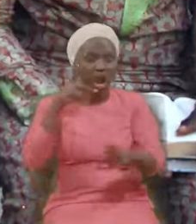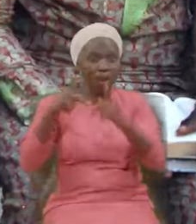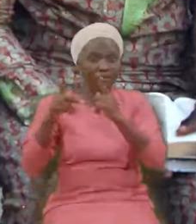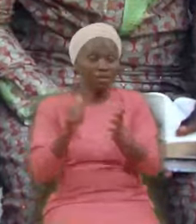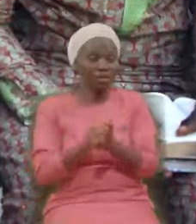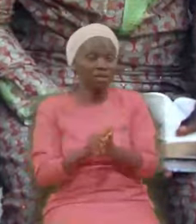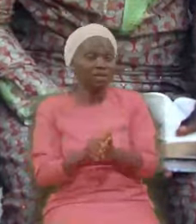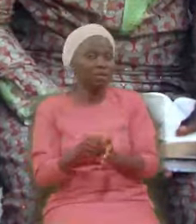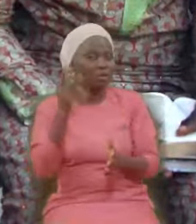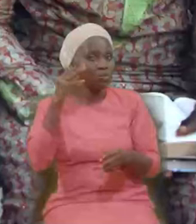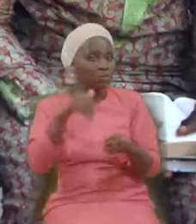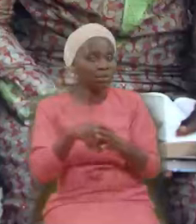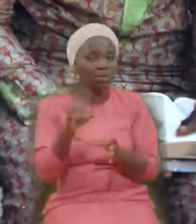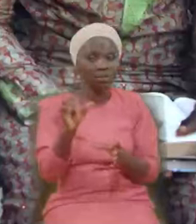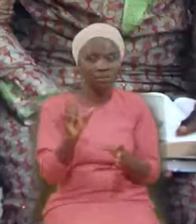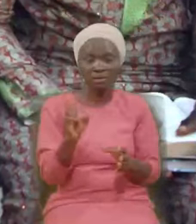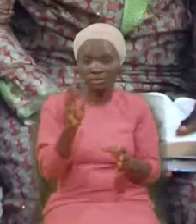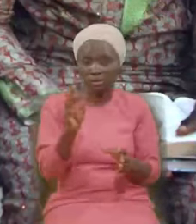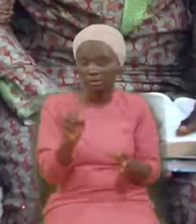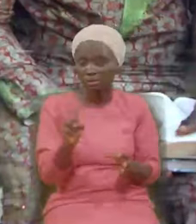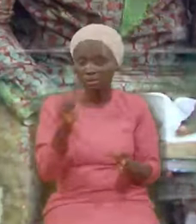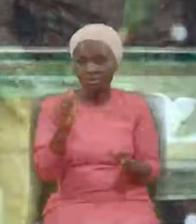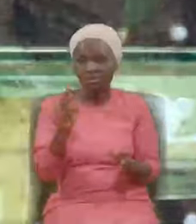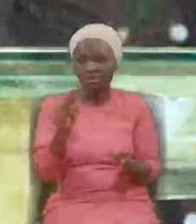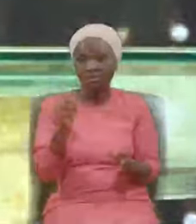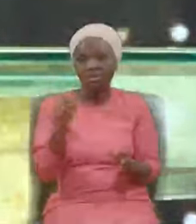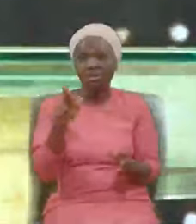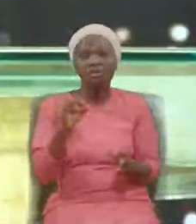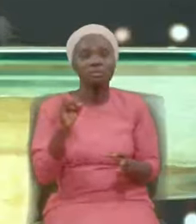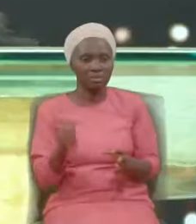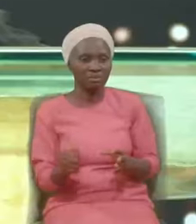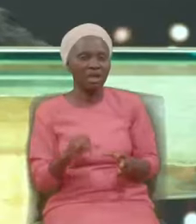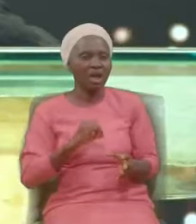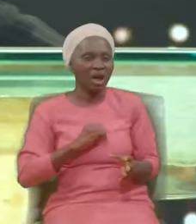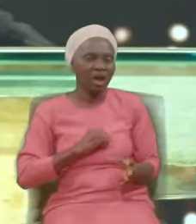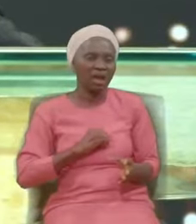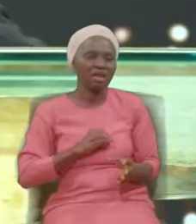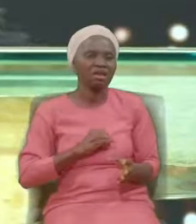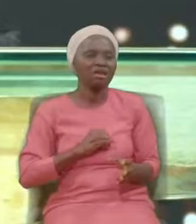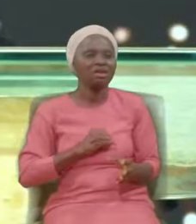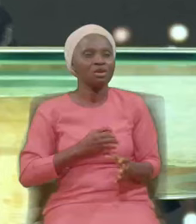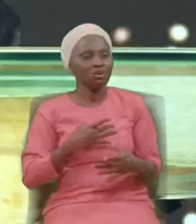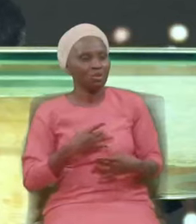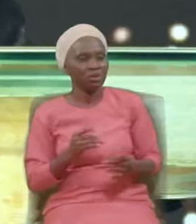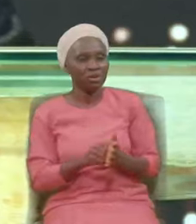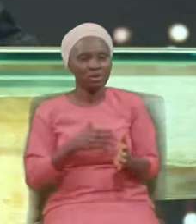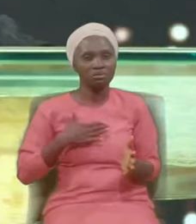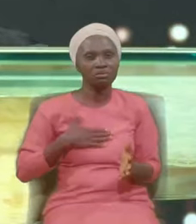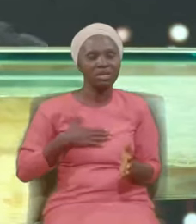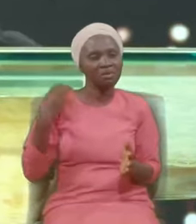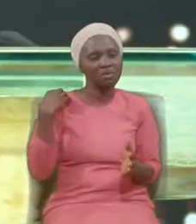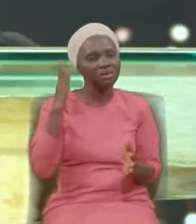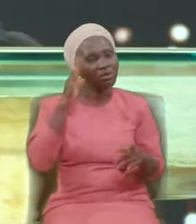le prophète, oh, je souhaite, j'espère que mon maître irait au prophète